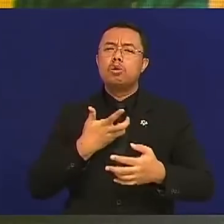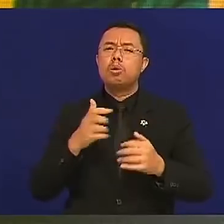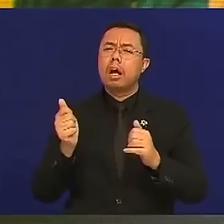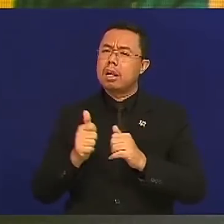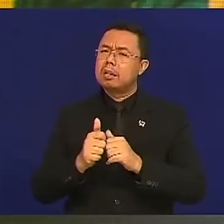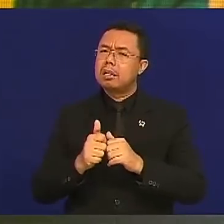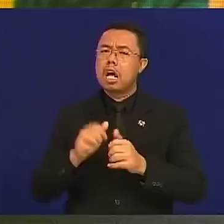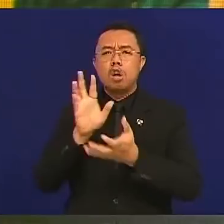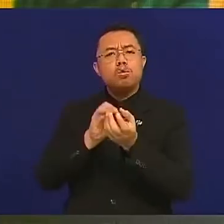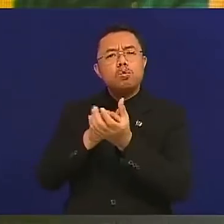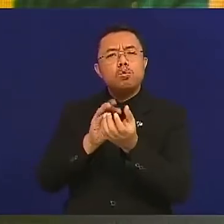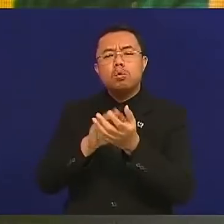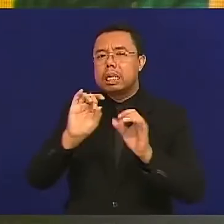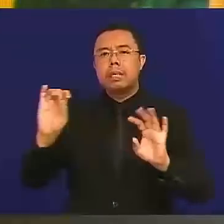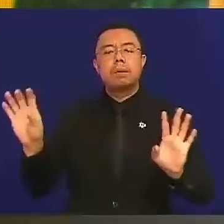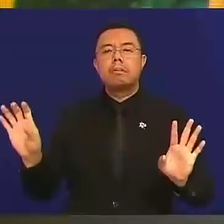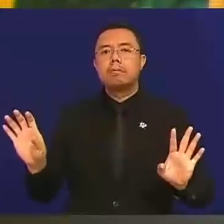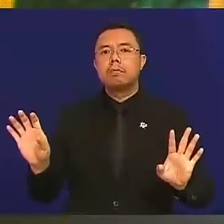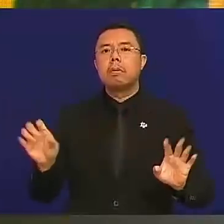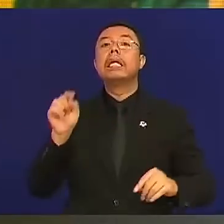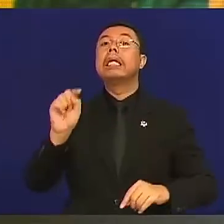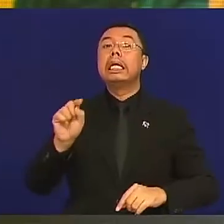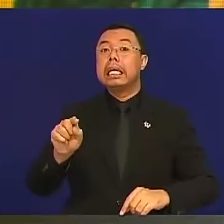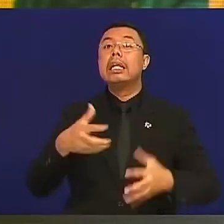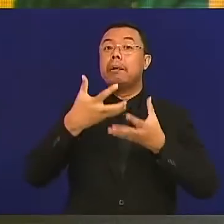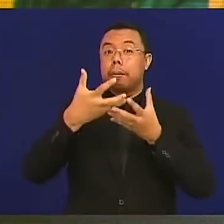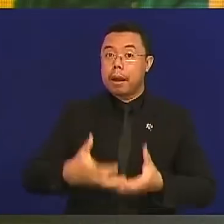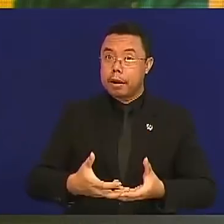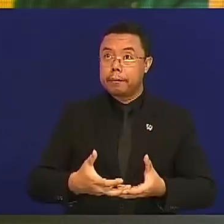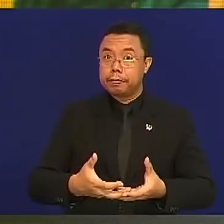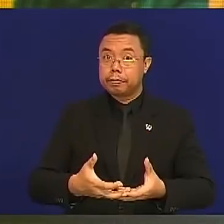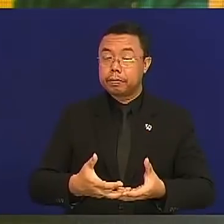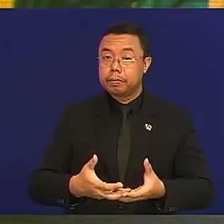dengan judi. Nah, ini beban.